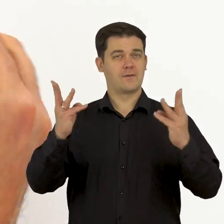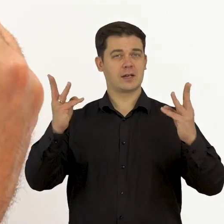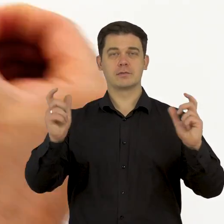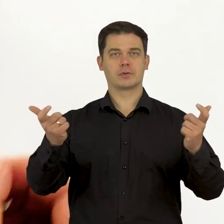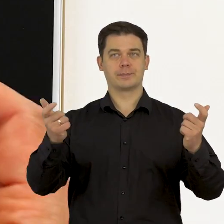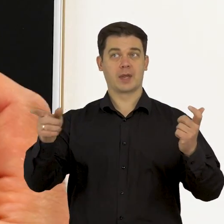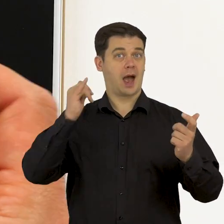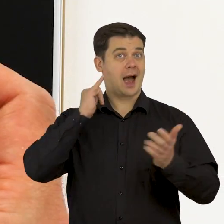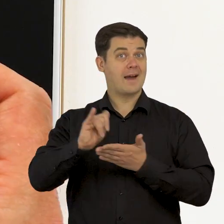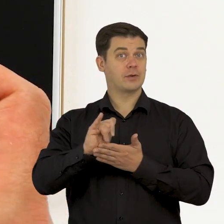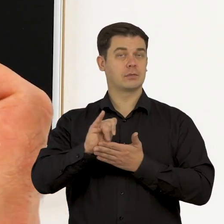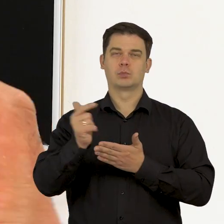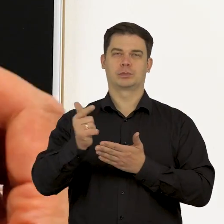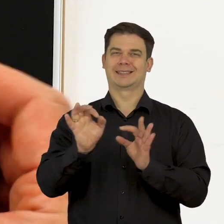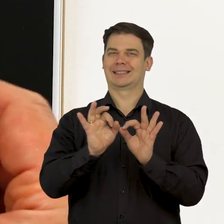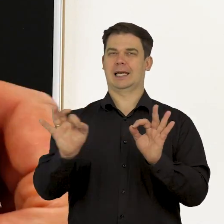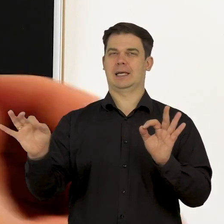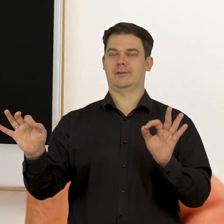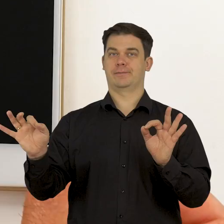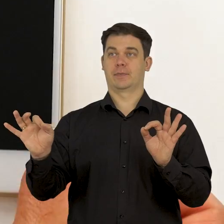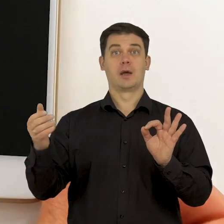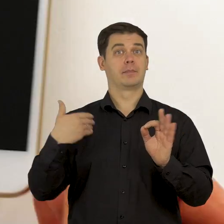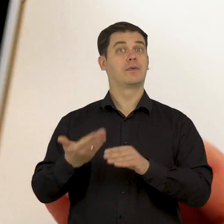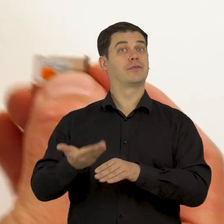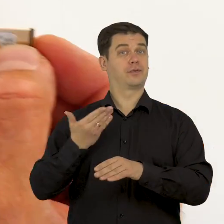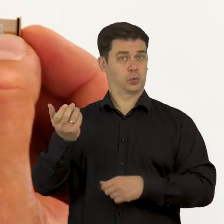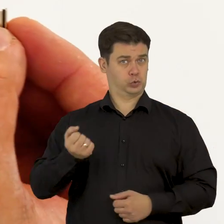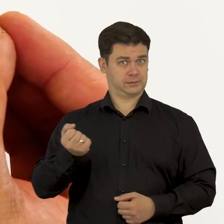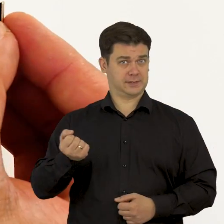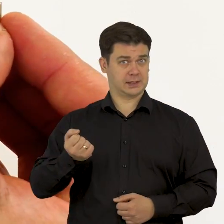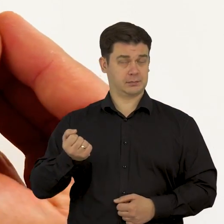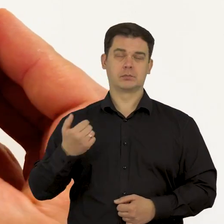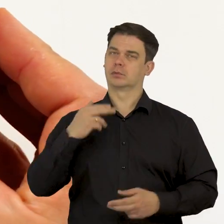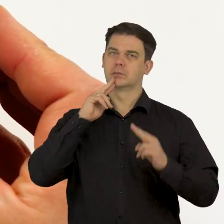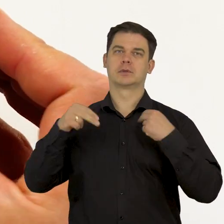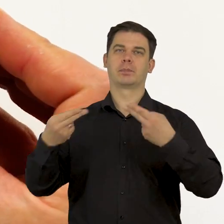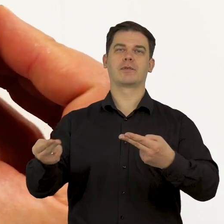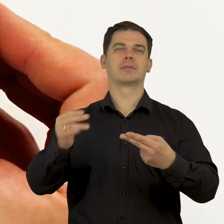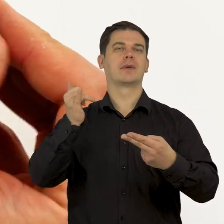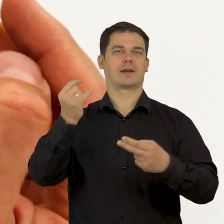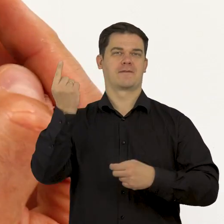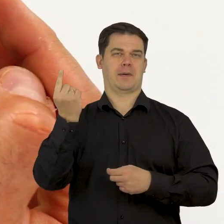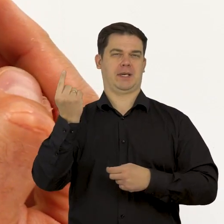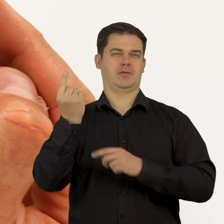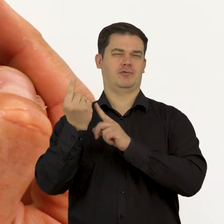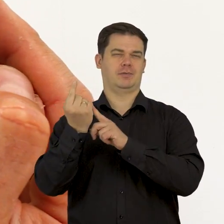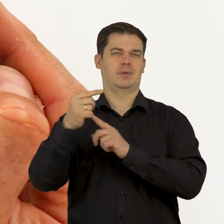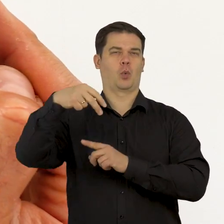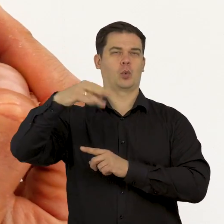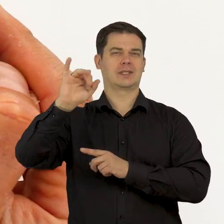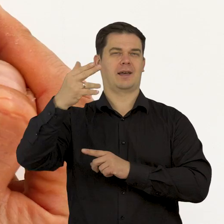Ważne, by iPhone był wyzerowany. Jeśli wcześniej go używałeś, musisz przywrócić ustawienia fabryczne.